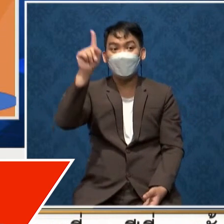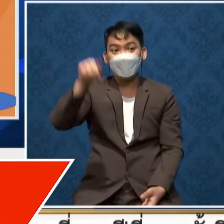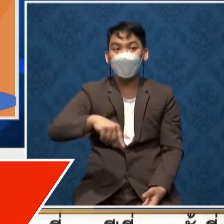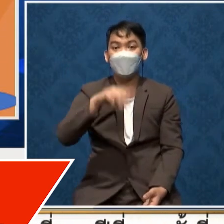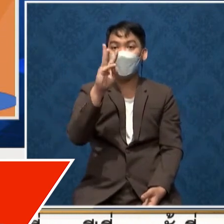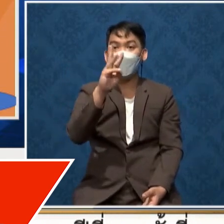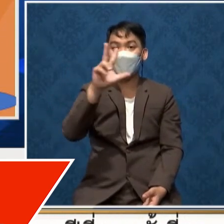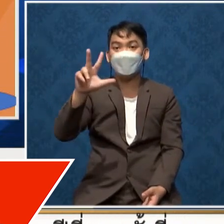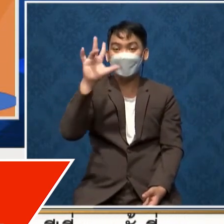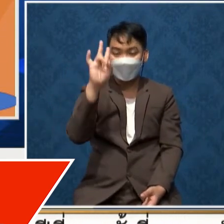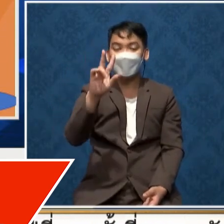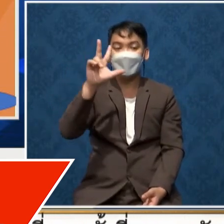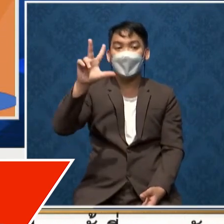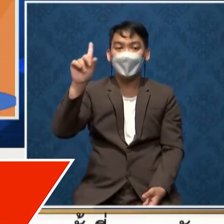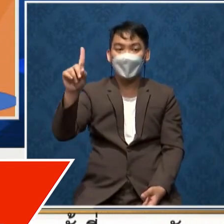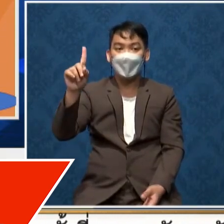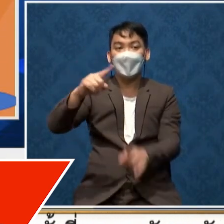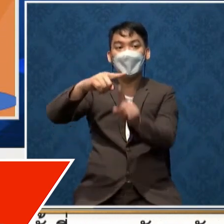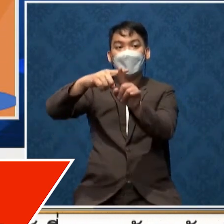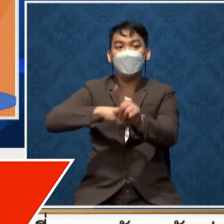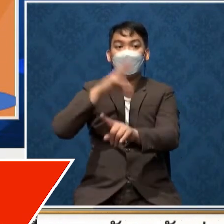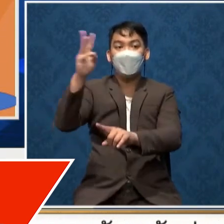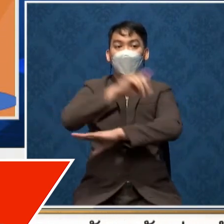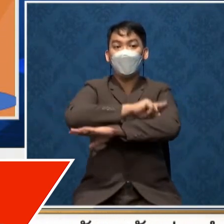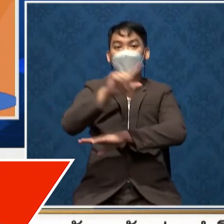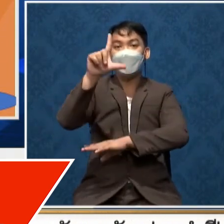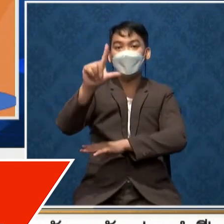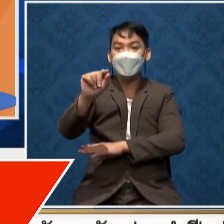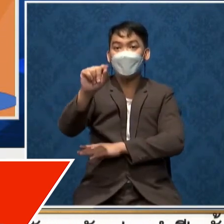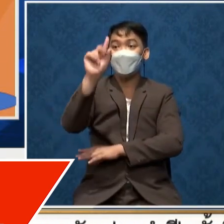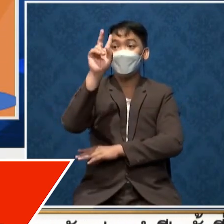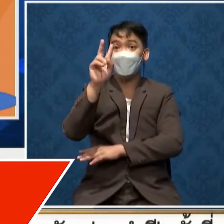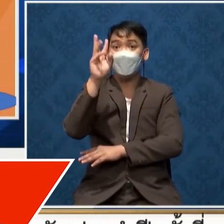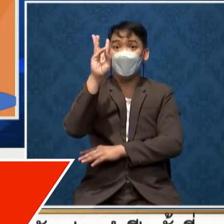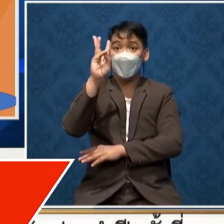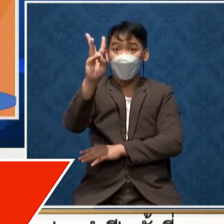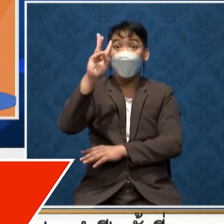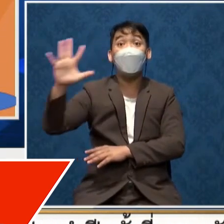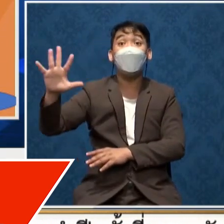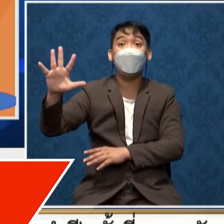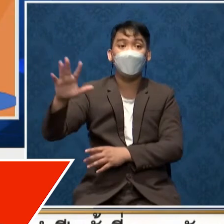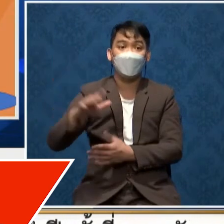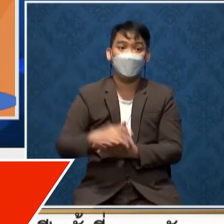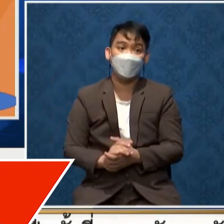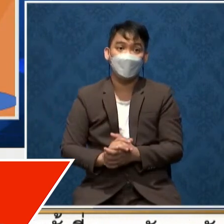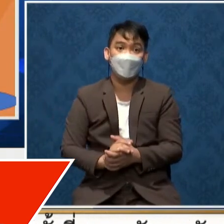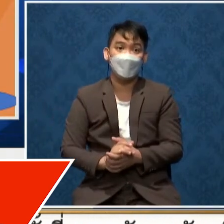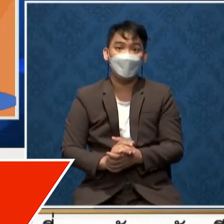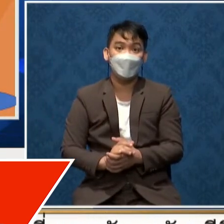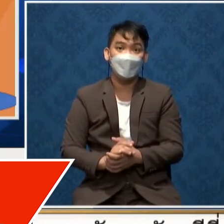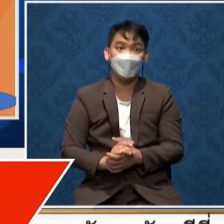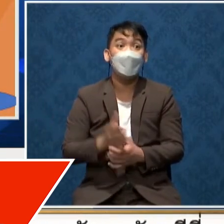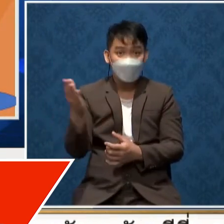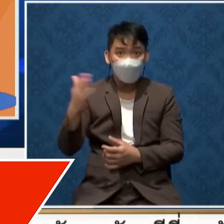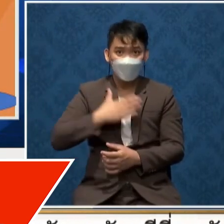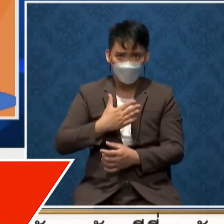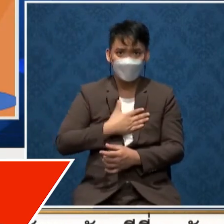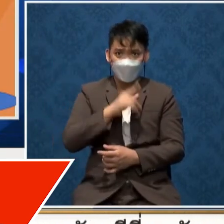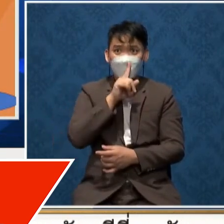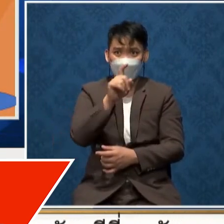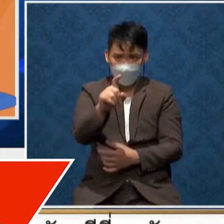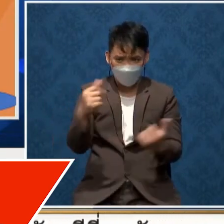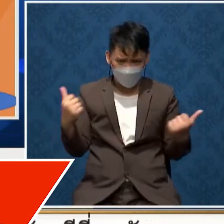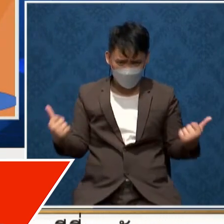0001/6731ลงวันที่20มิถุนายน65จากรัฐสภาส่งประเด็นที่ผมถามที่ผมพูดเนี่ยนะครับว่า